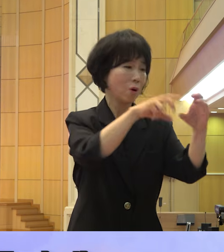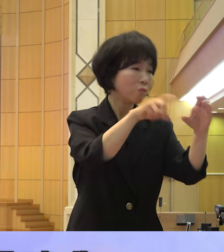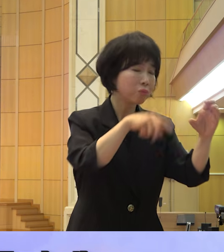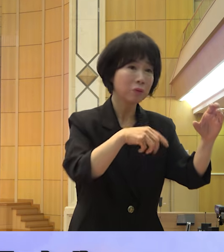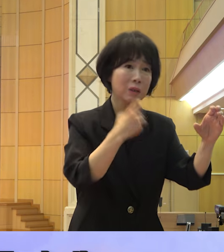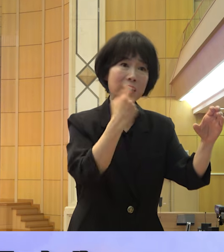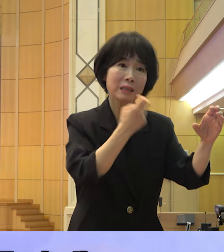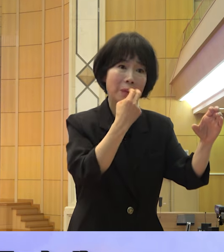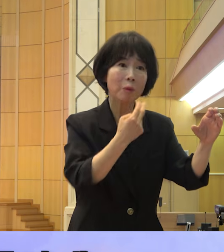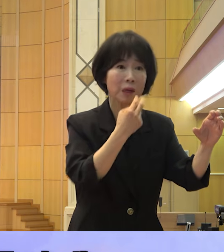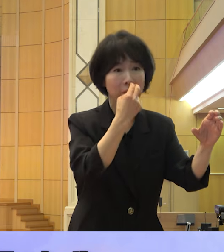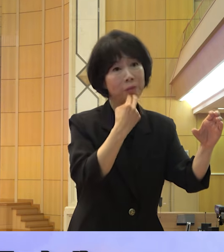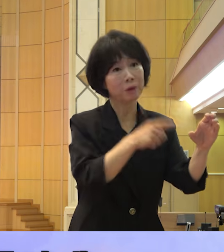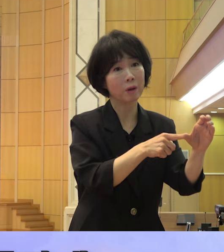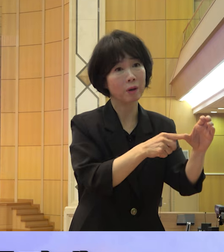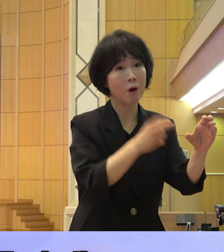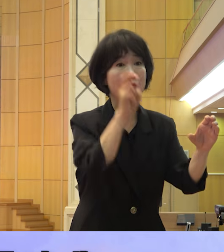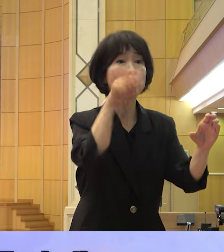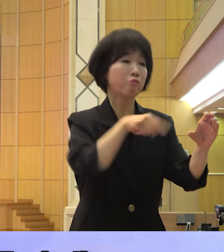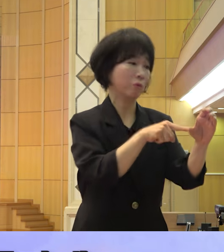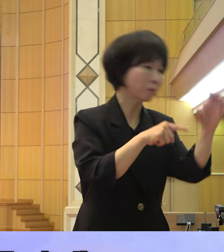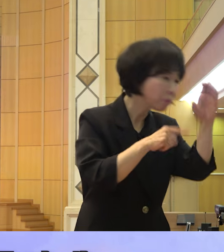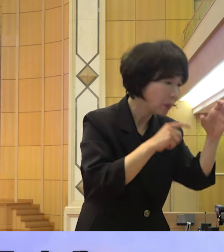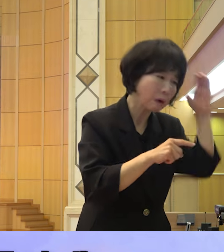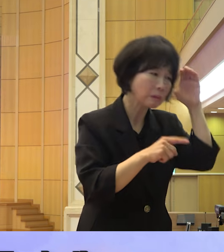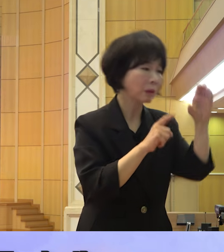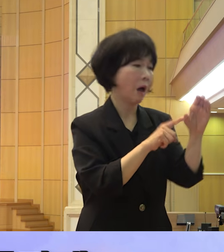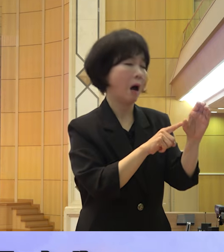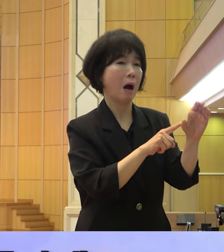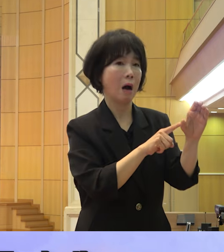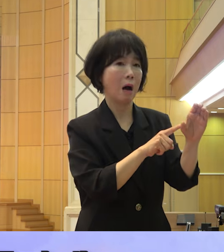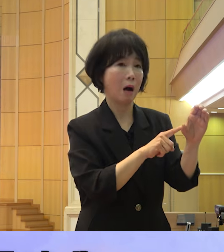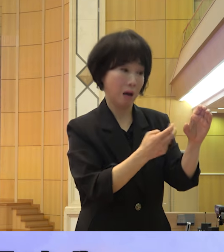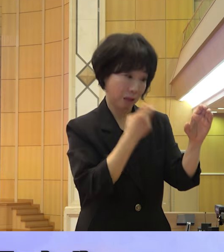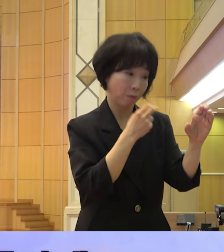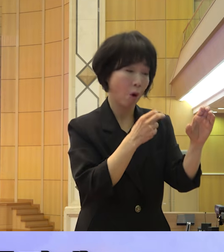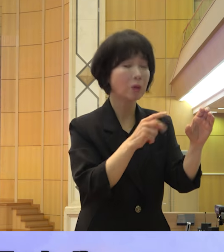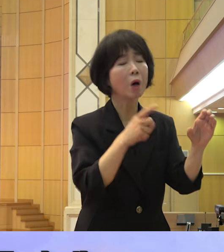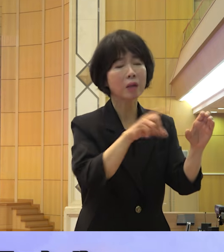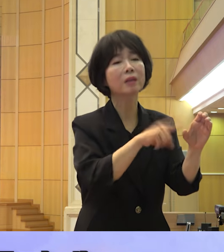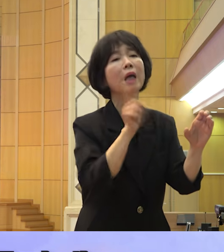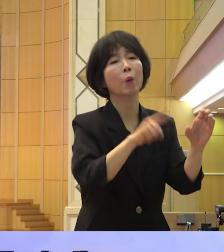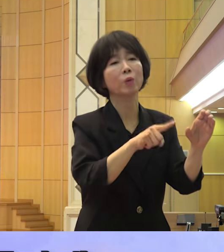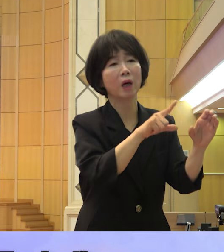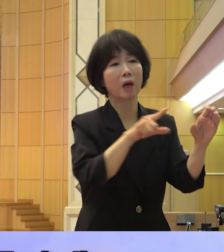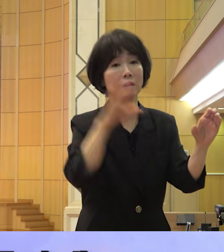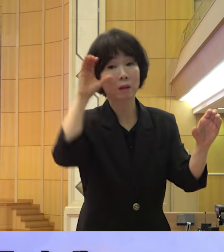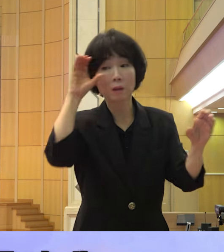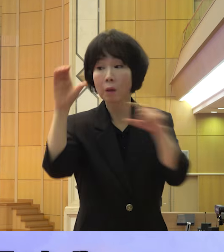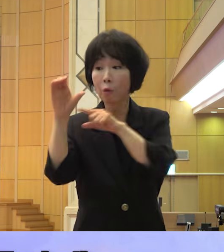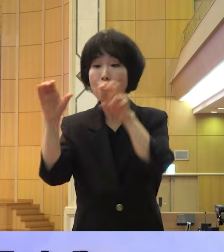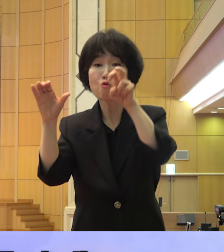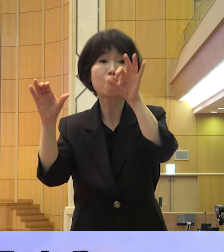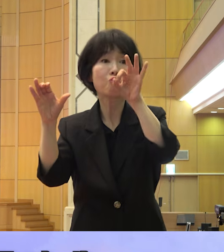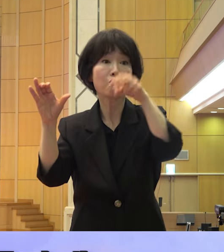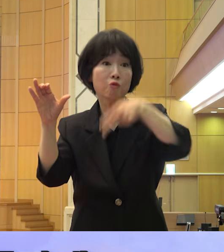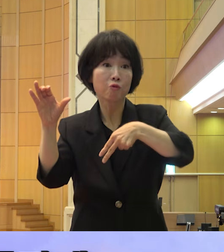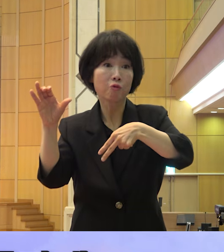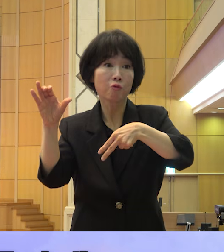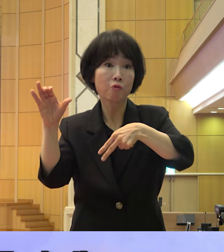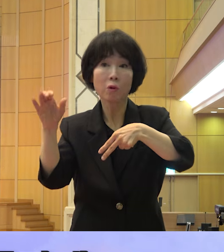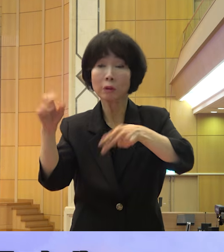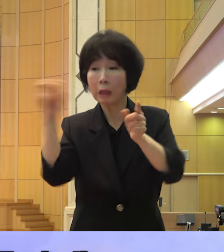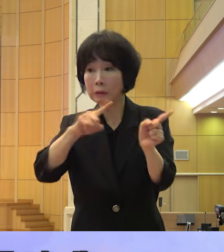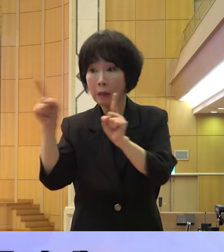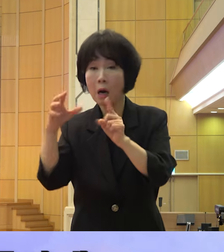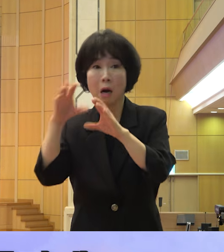정란이 없는 건데 말하자면 달걀로 사는 데는 지장 없어요. 무정란이라도 달걀로 사는 건